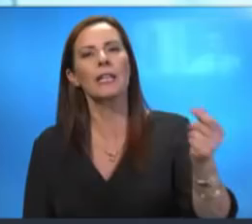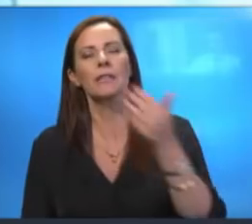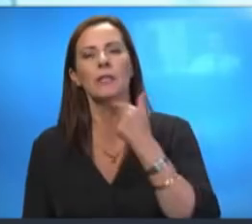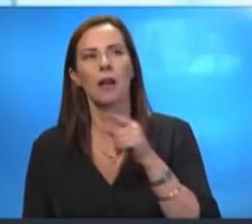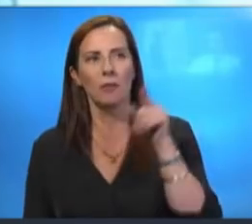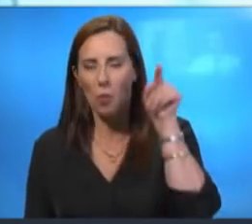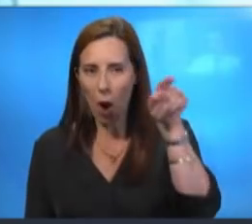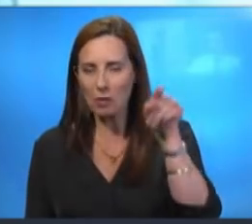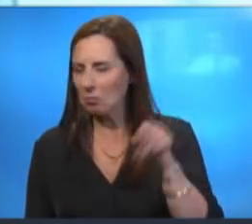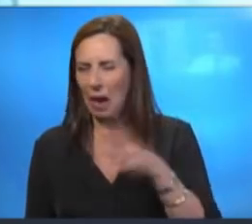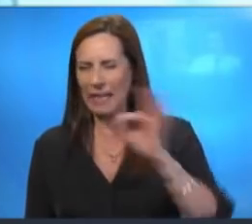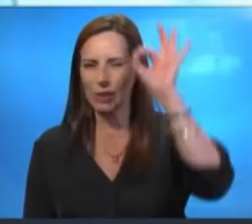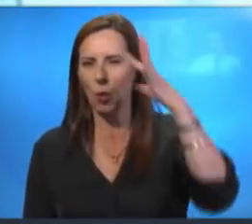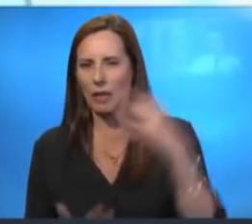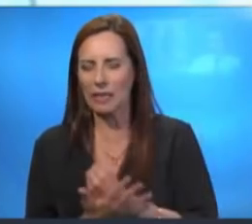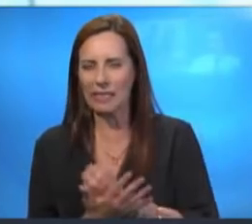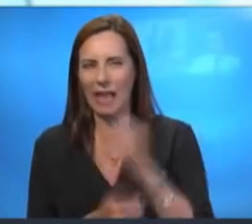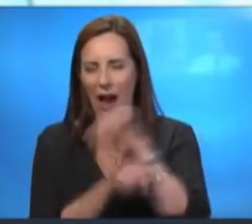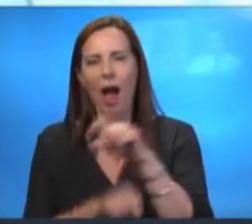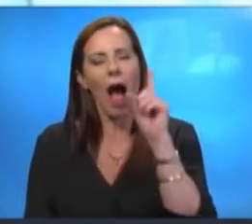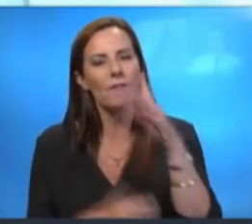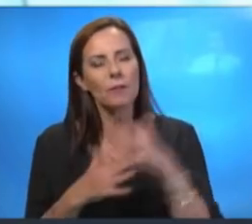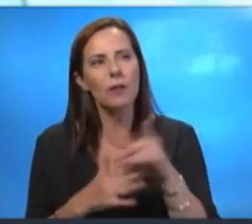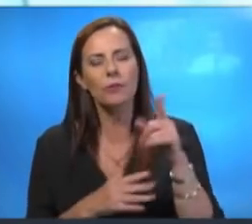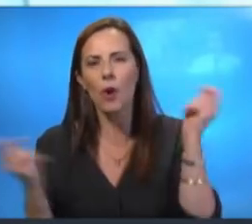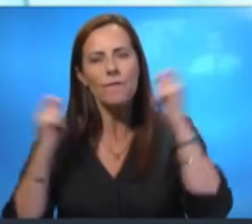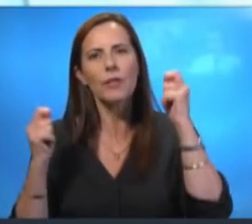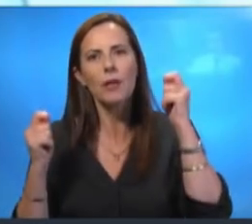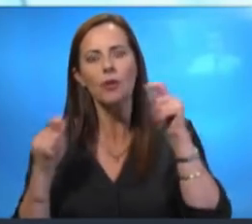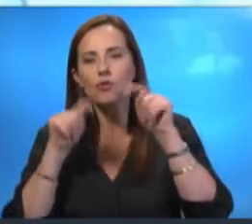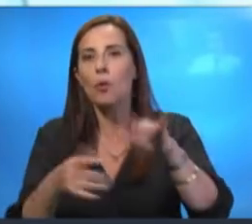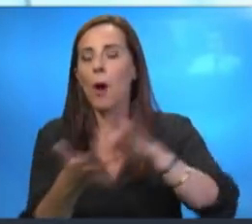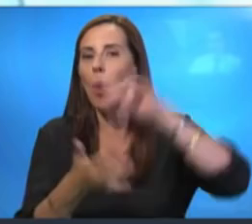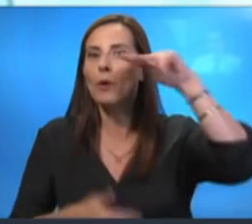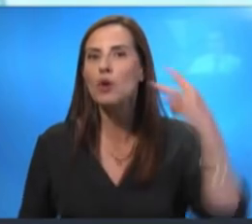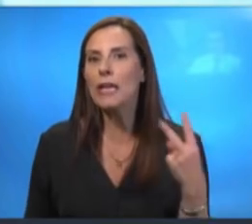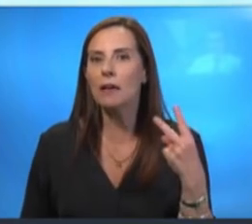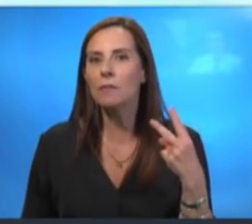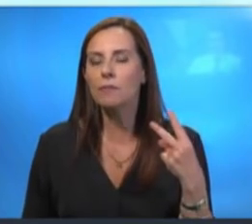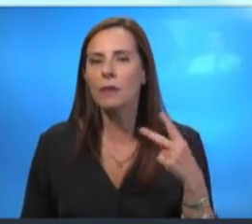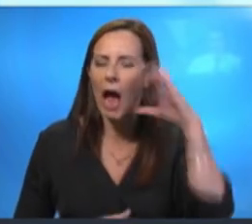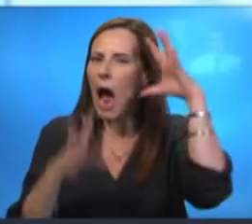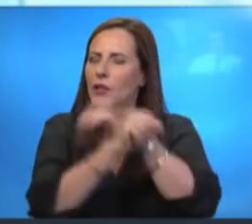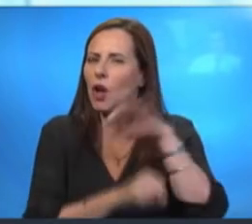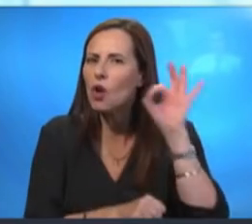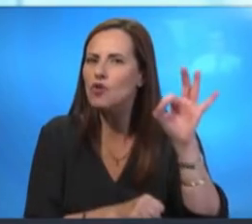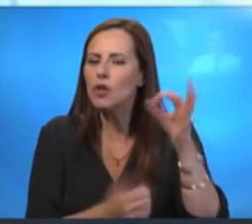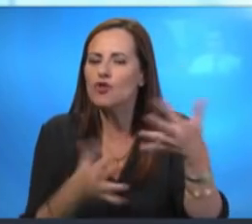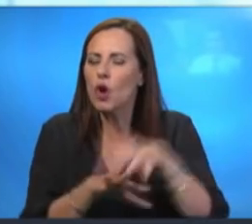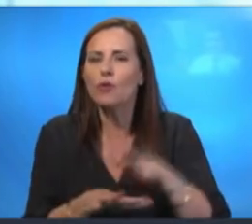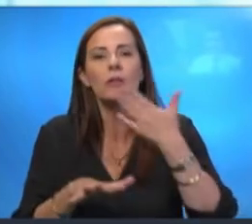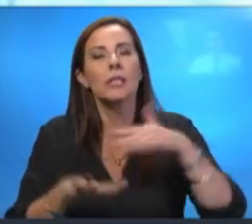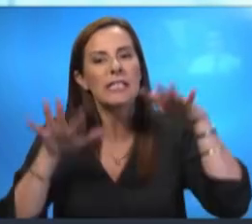ליטל אין סיכוי לנצח את פיינסטין, אבל בסקרים הוא הפתיע כשנכנס במקום השני. האידיאולוגיה שלו היא שילוב של גזענות